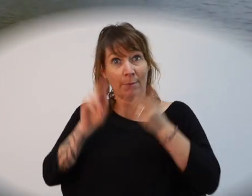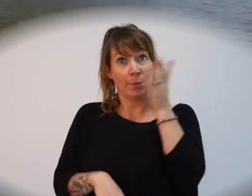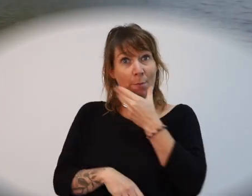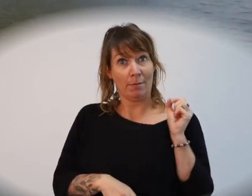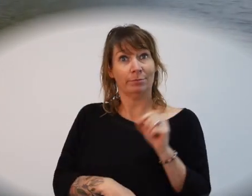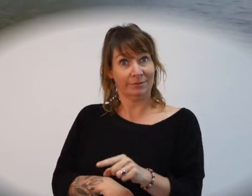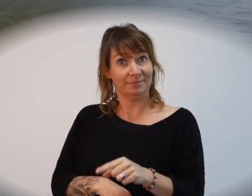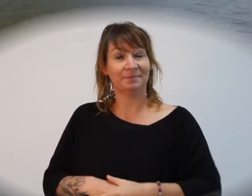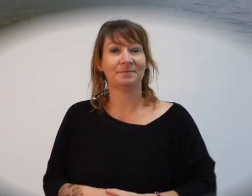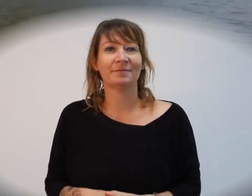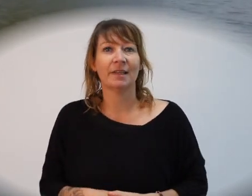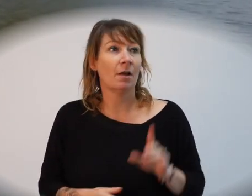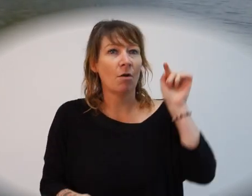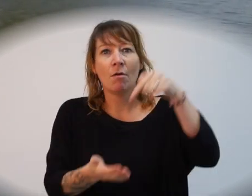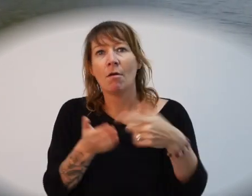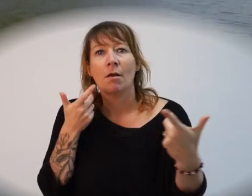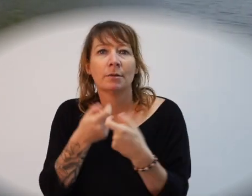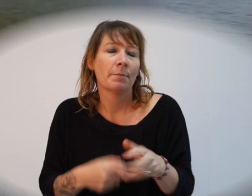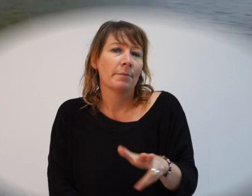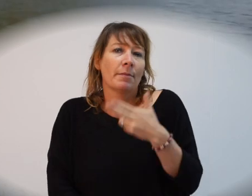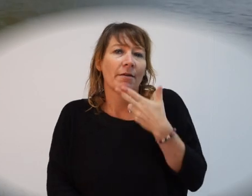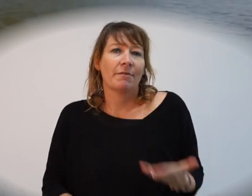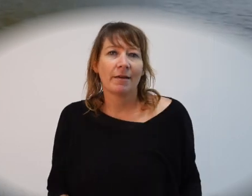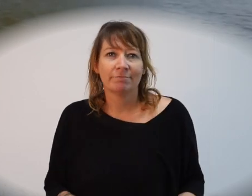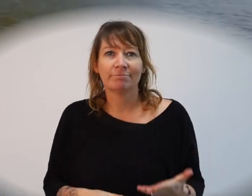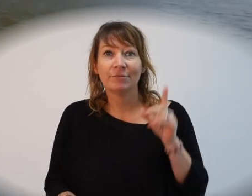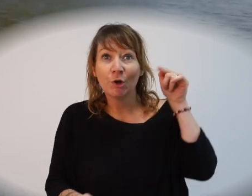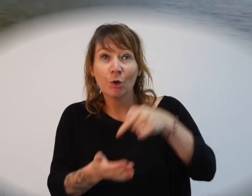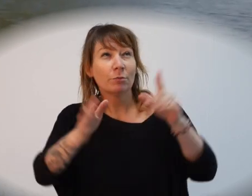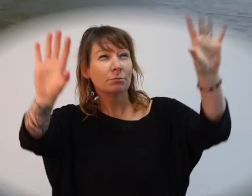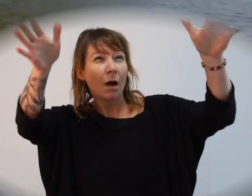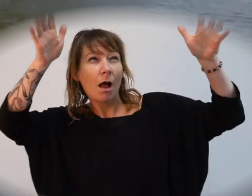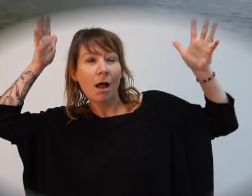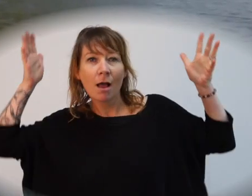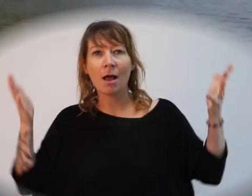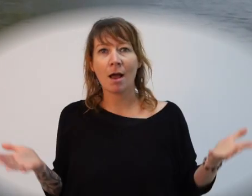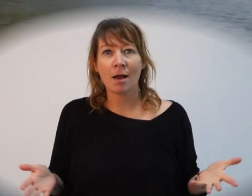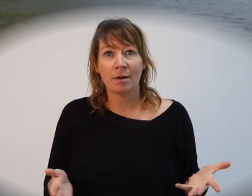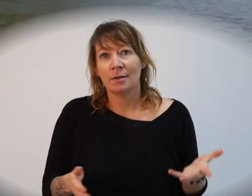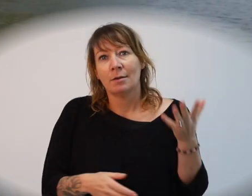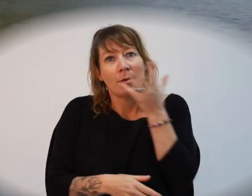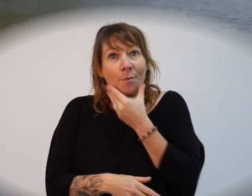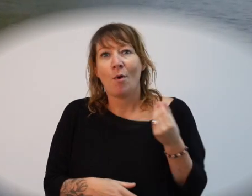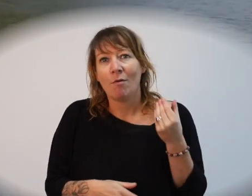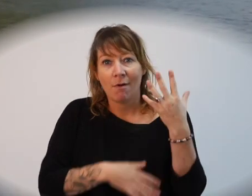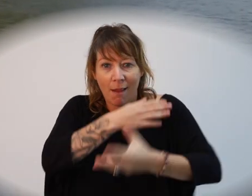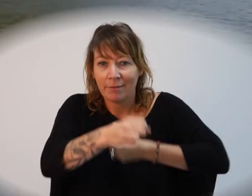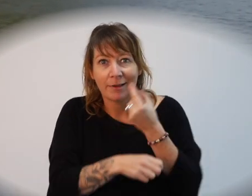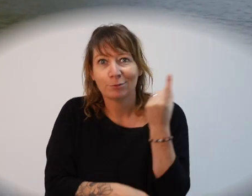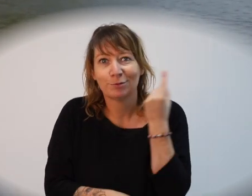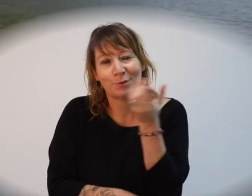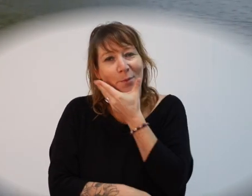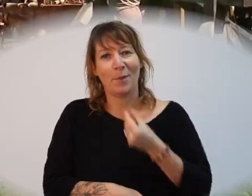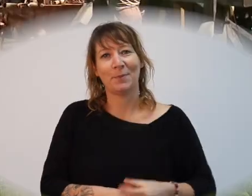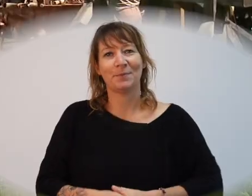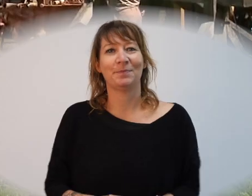Bretagne et l'endroit s'y prête merveilleusement. C'est un endroit très ombragé et c'est très joli à n'importe quelle période